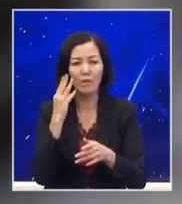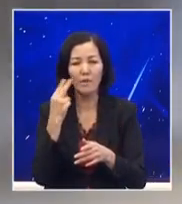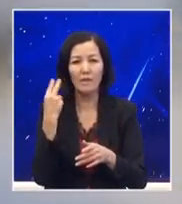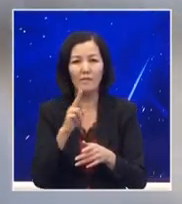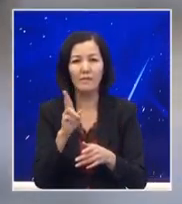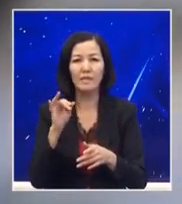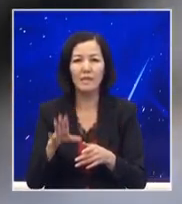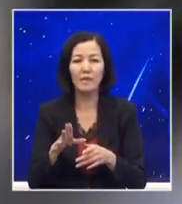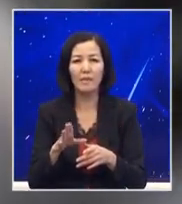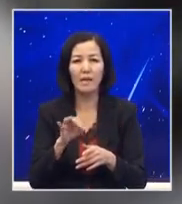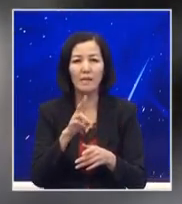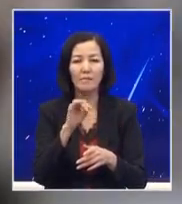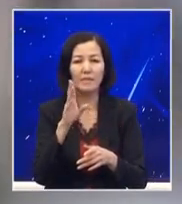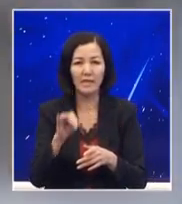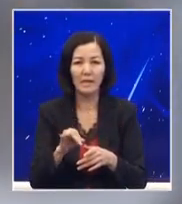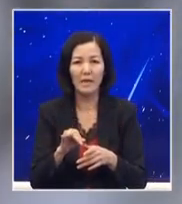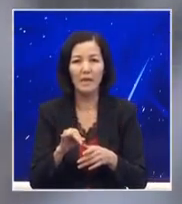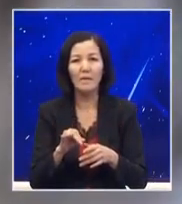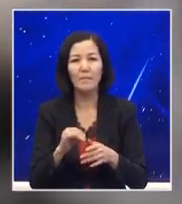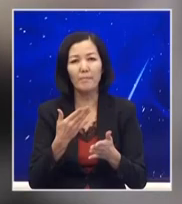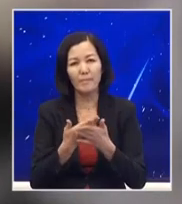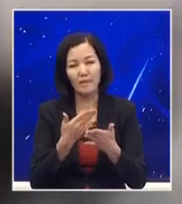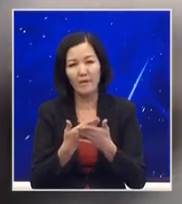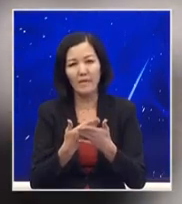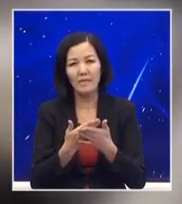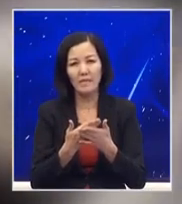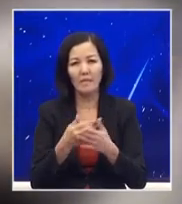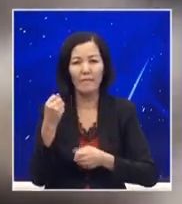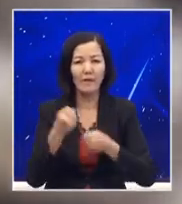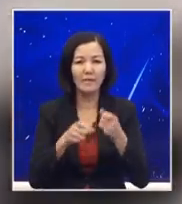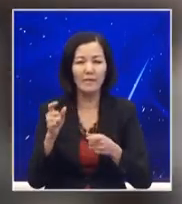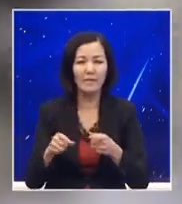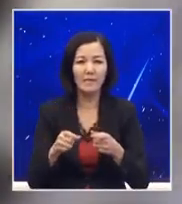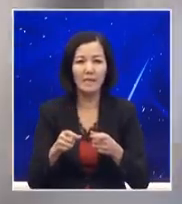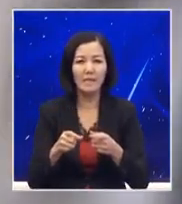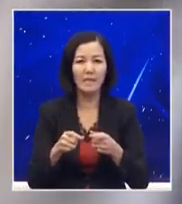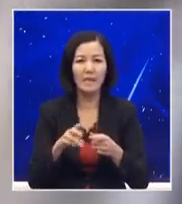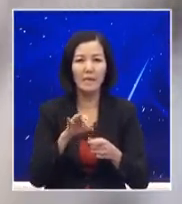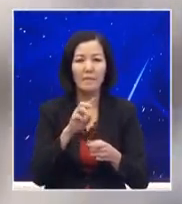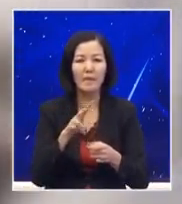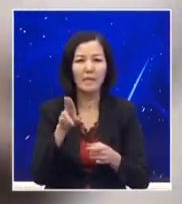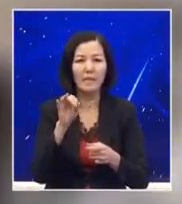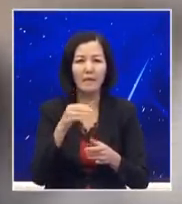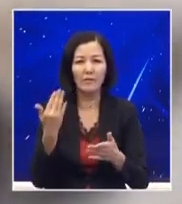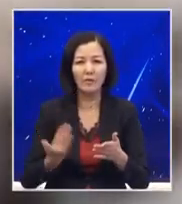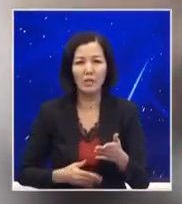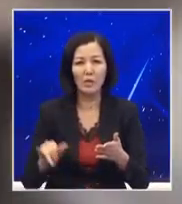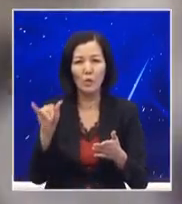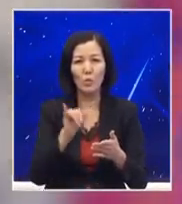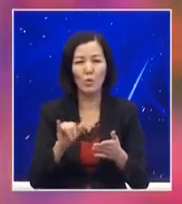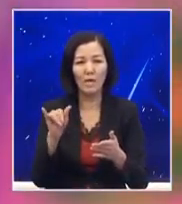в 20 километрах от Пасара. По предварительным данным, водитель автомашины марки DAF, житель